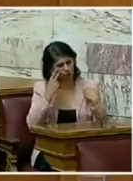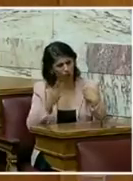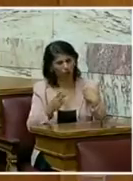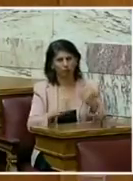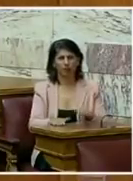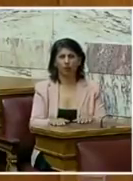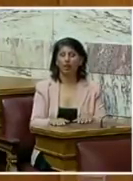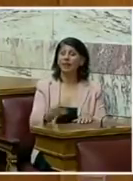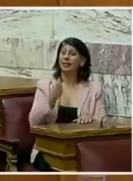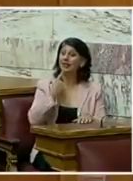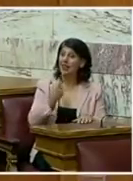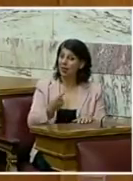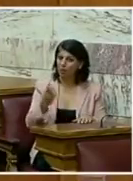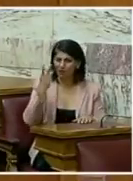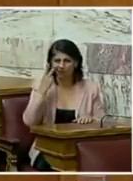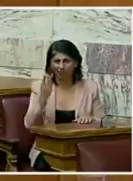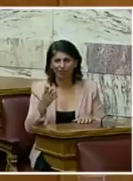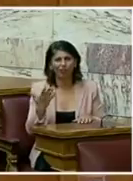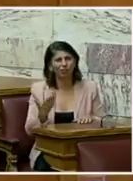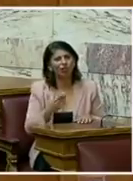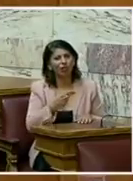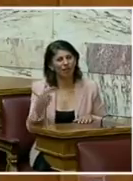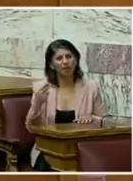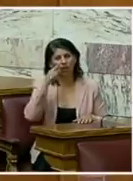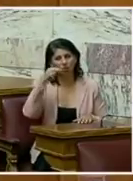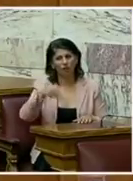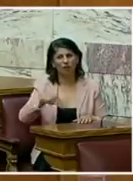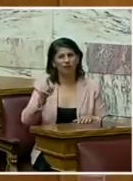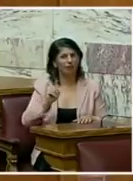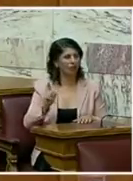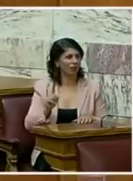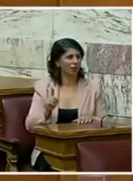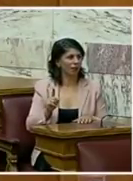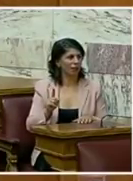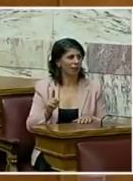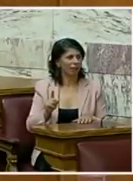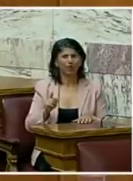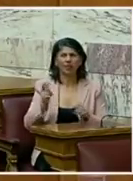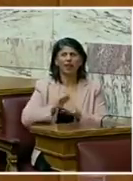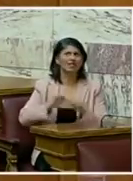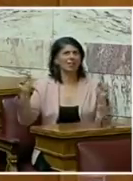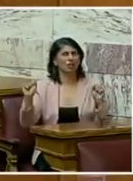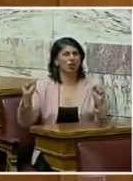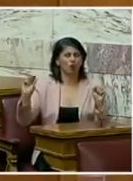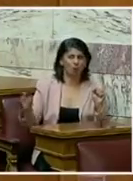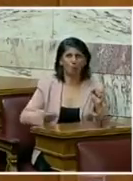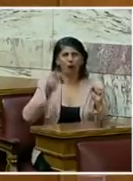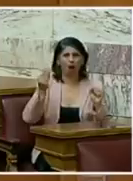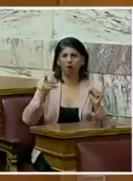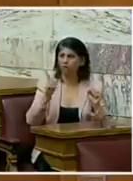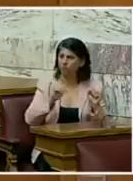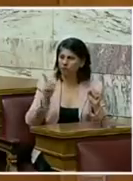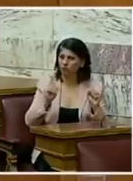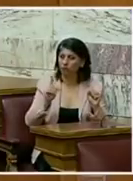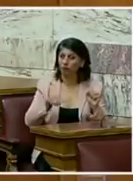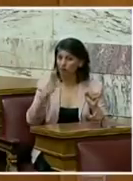τα αναφέρω για να δείτε ότι το θέμα της Νοβάρτης δεν είναι καιρός κεραυνός ενεθρία. Ακούστε, το Φεβρουάριο